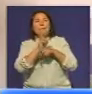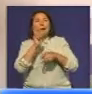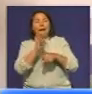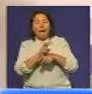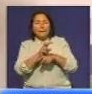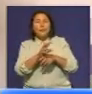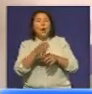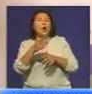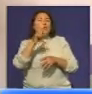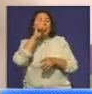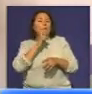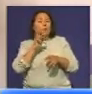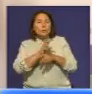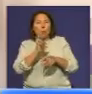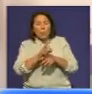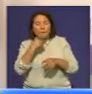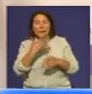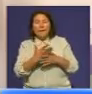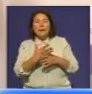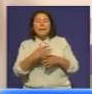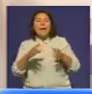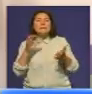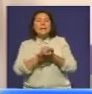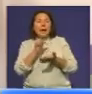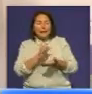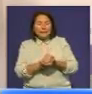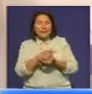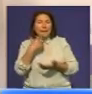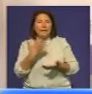с удовольствием. Мы стараемся не пропускать ни одно занятие.